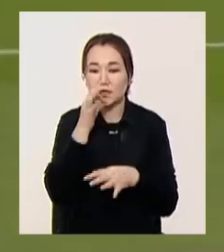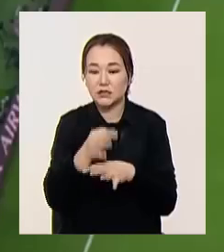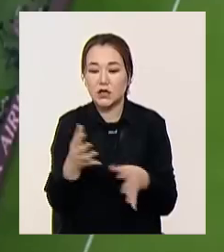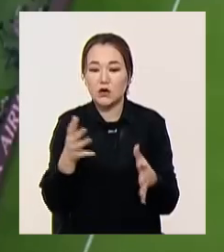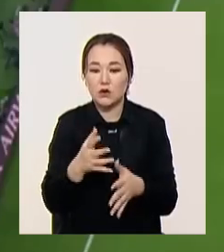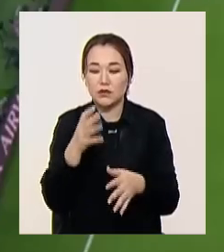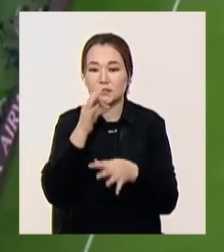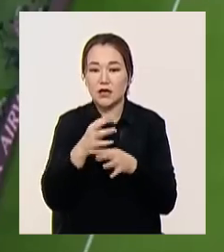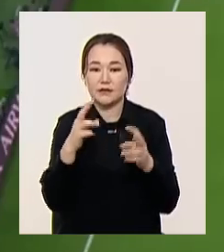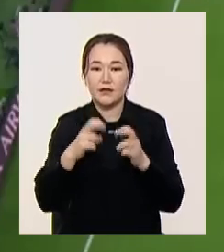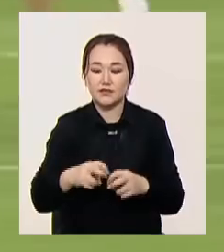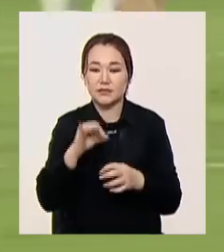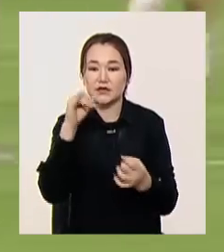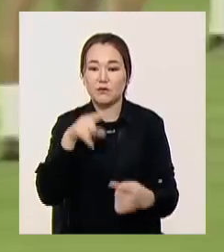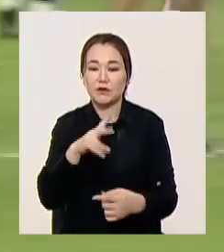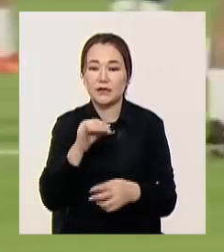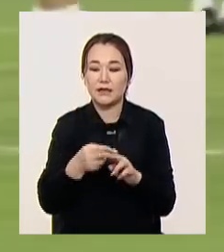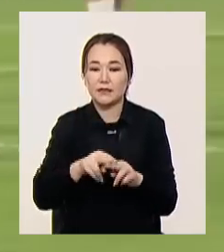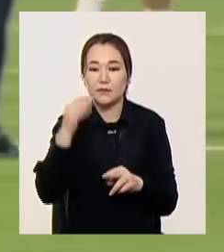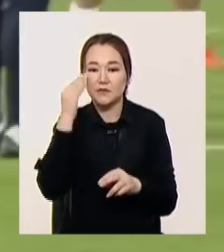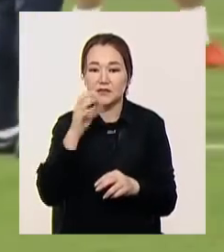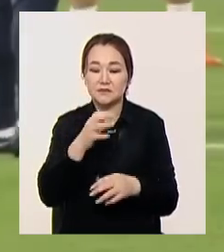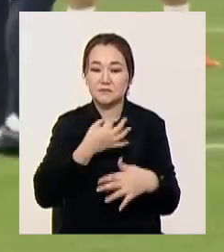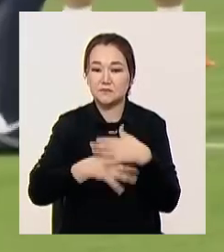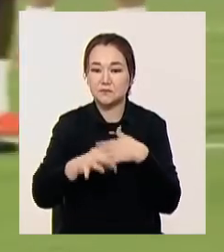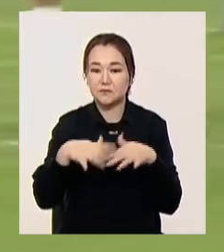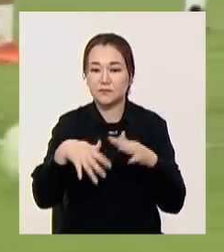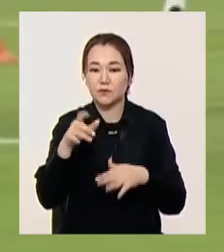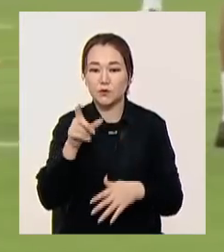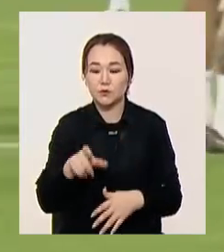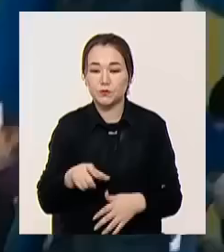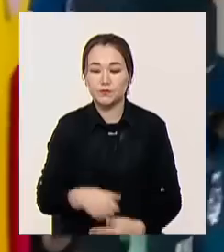в основу анализа? И совпадает ли это мнение с прогнозами экспертов?